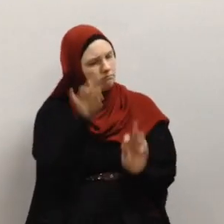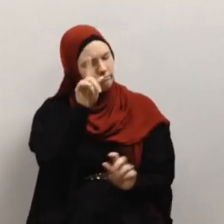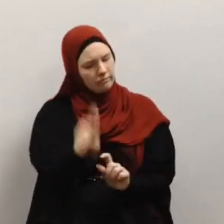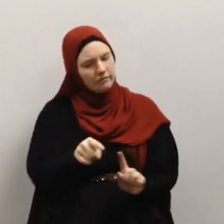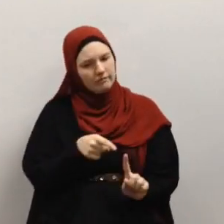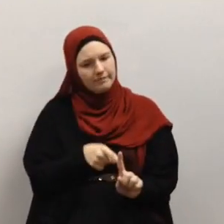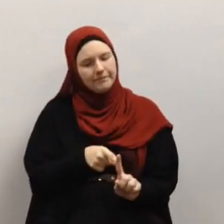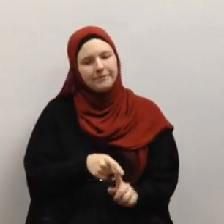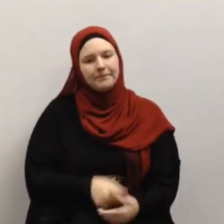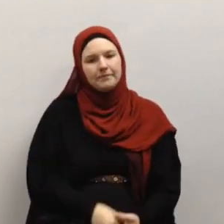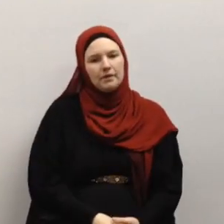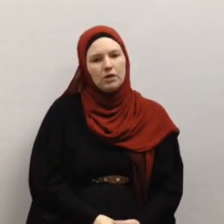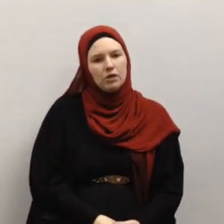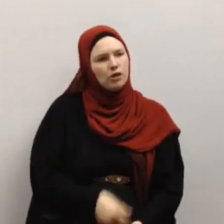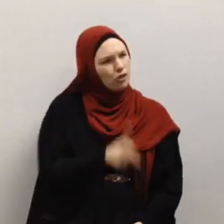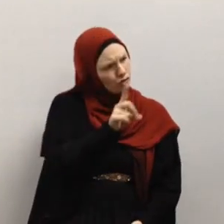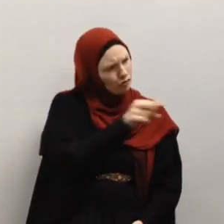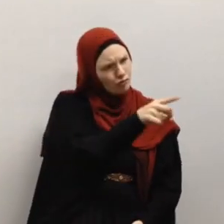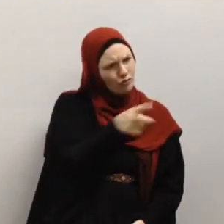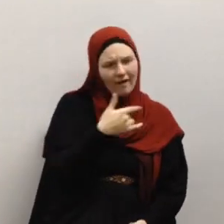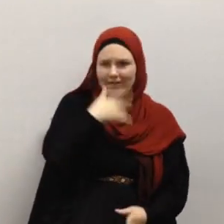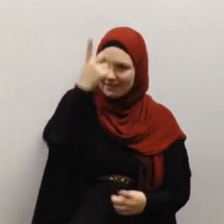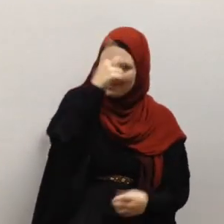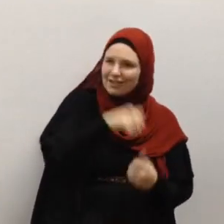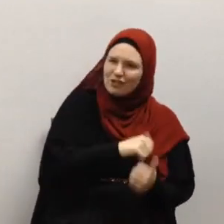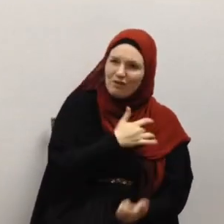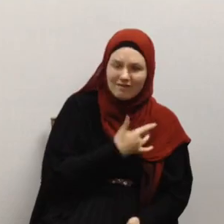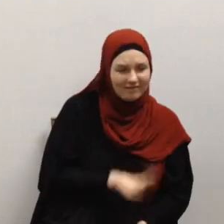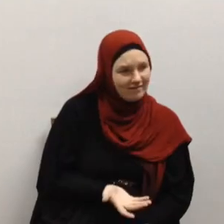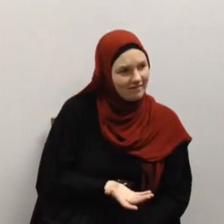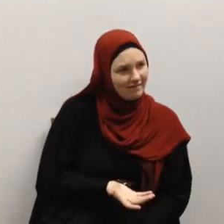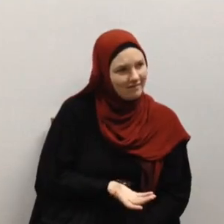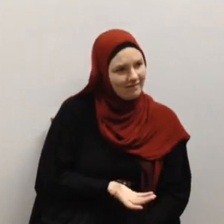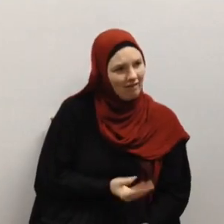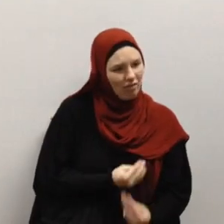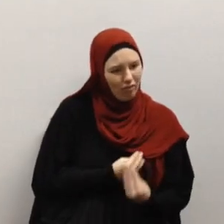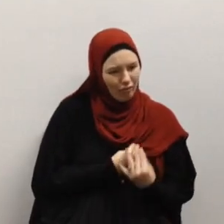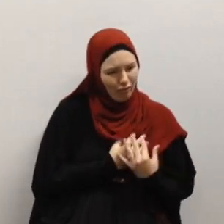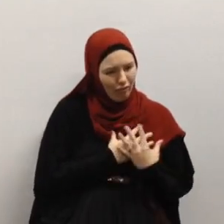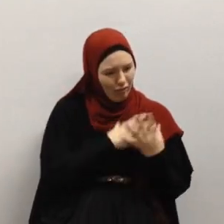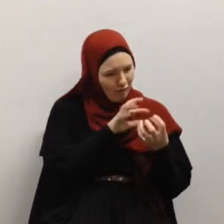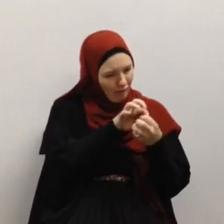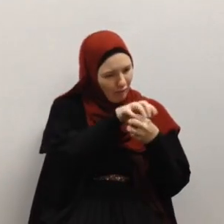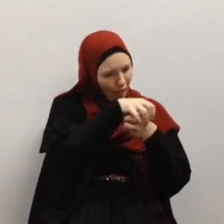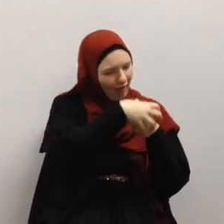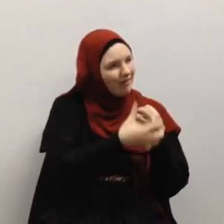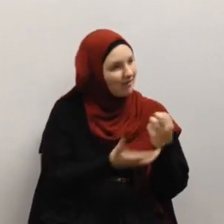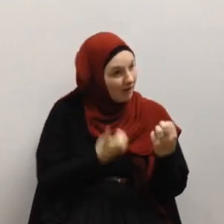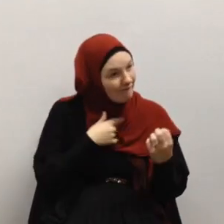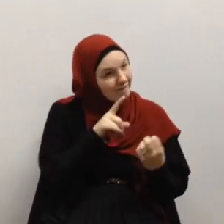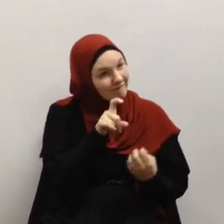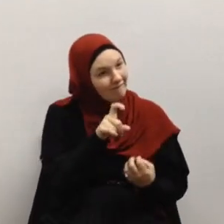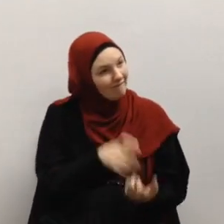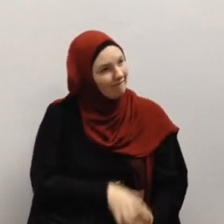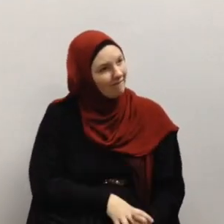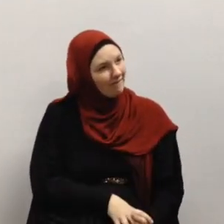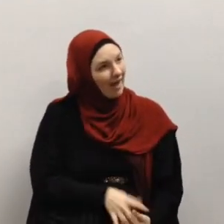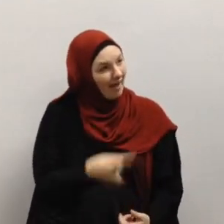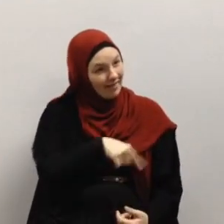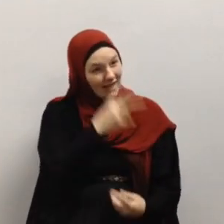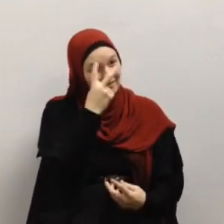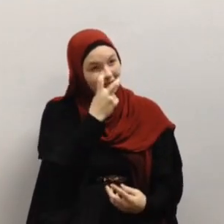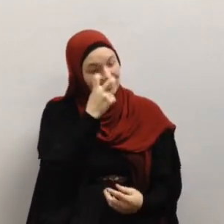heart? أَمْ ارْتَابُوا Or have they doubted? أَمْ يَخَافُونَ أَنْ يَحِيفَ